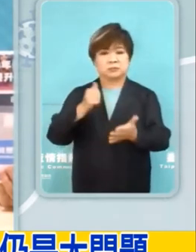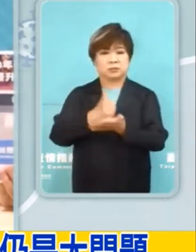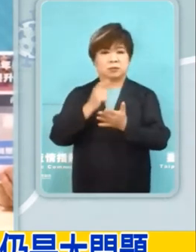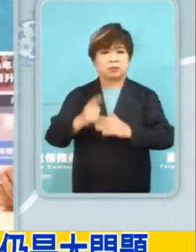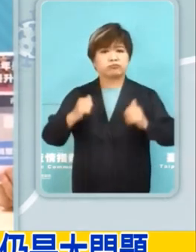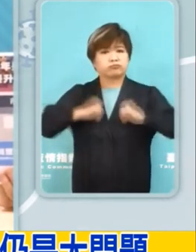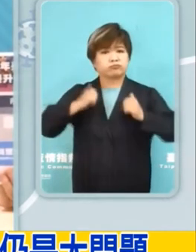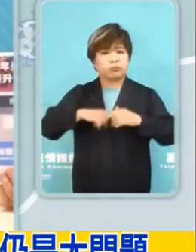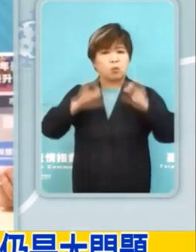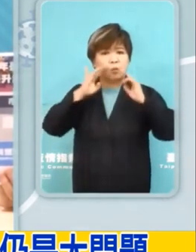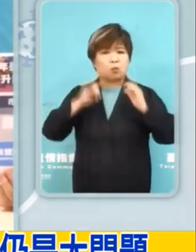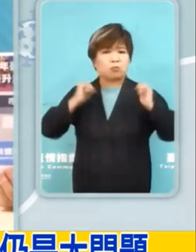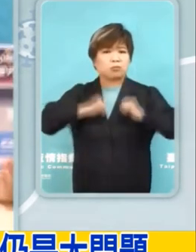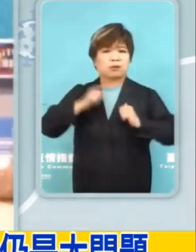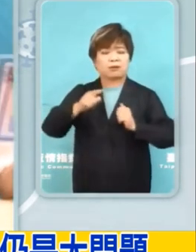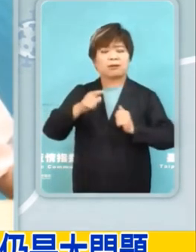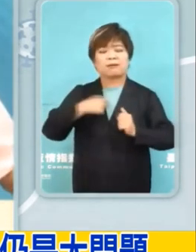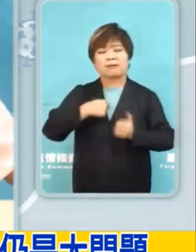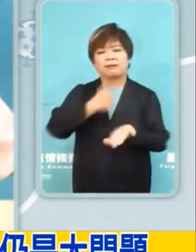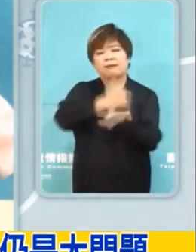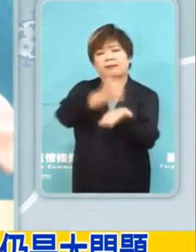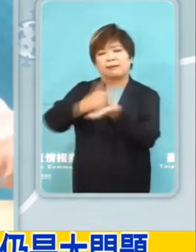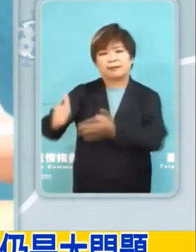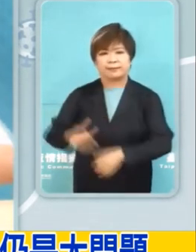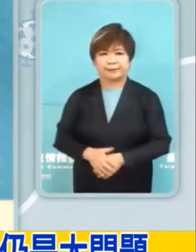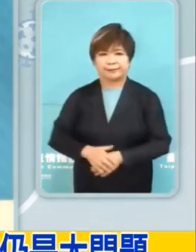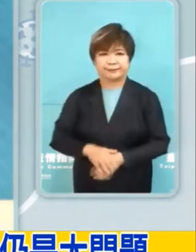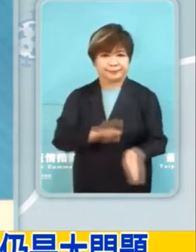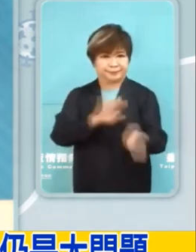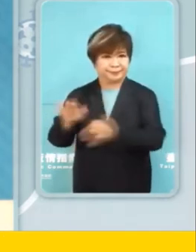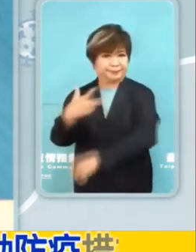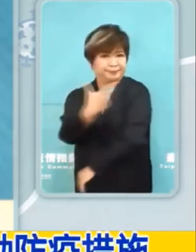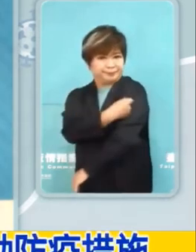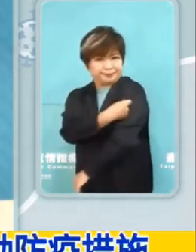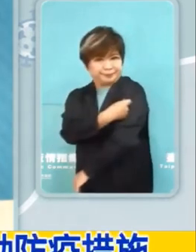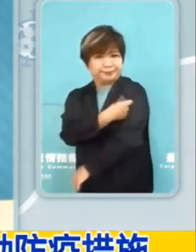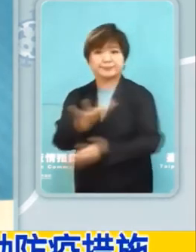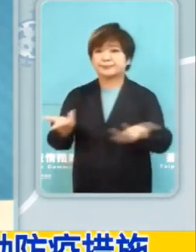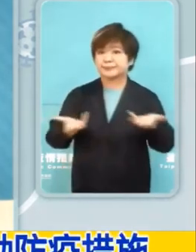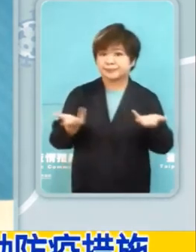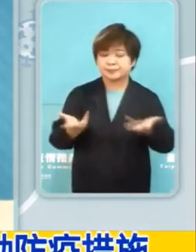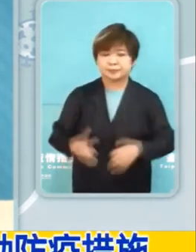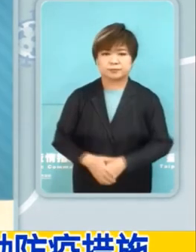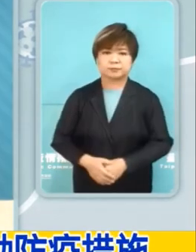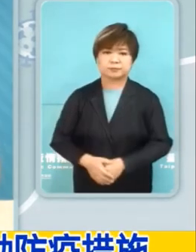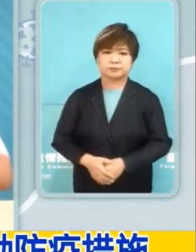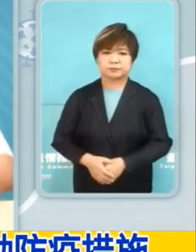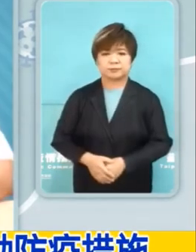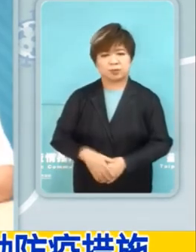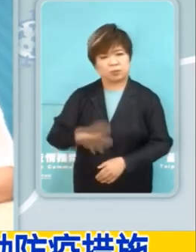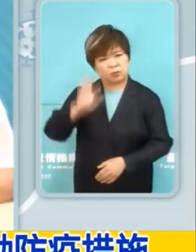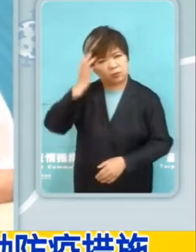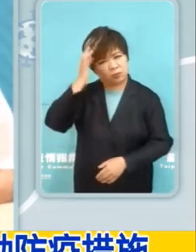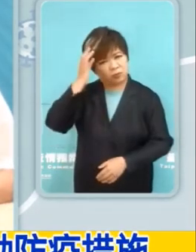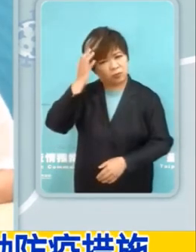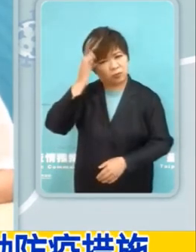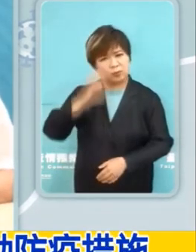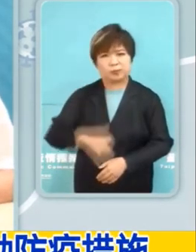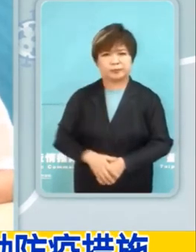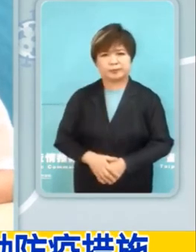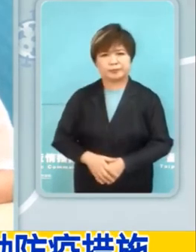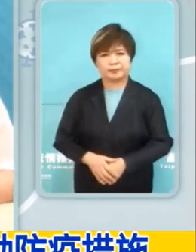你这样就这样。那疫苗 这实在是太复杂